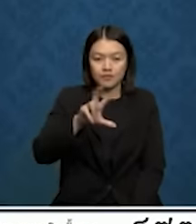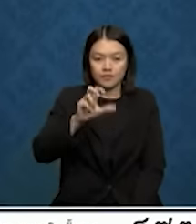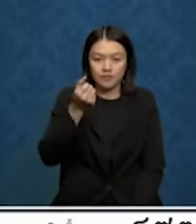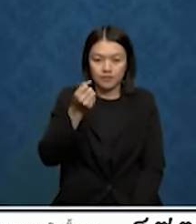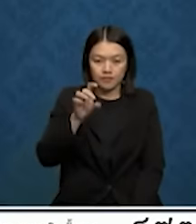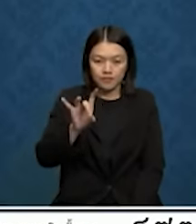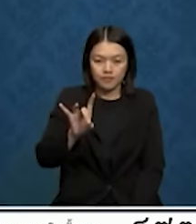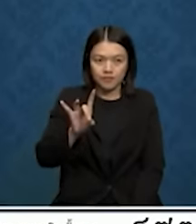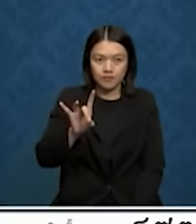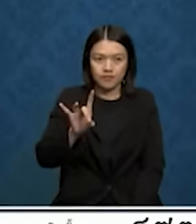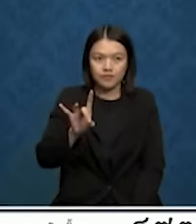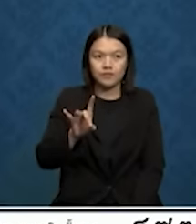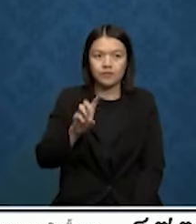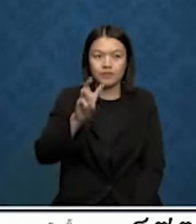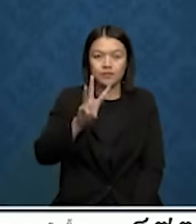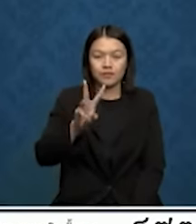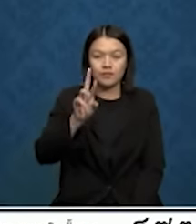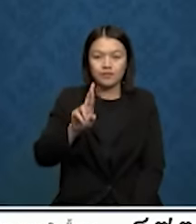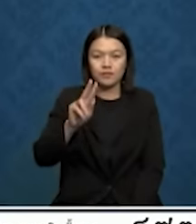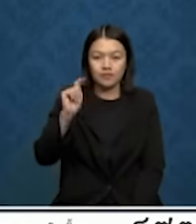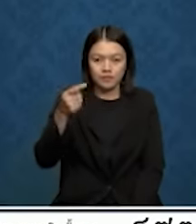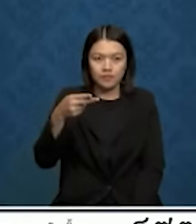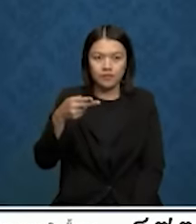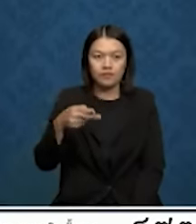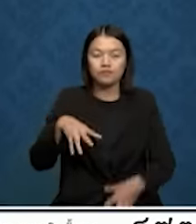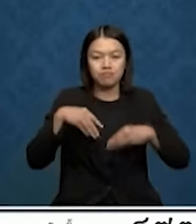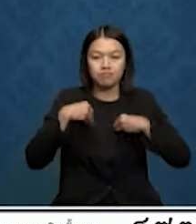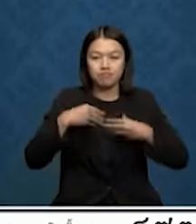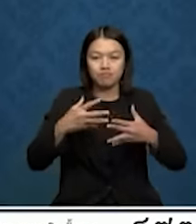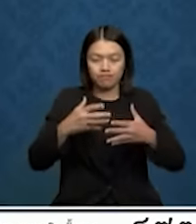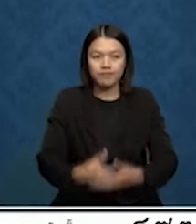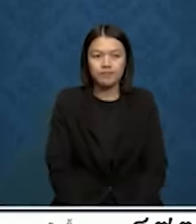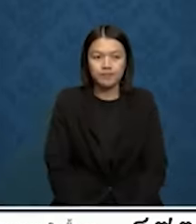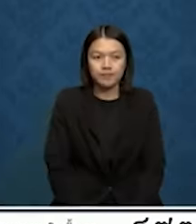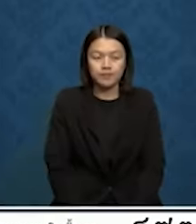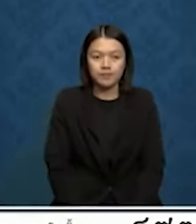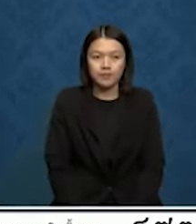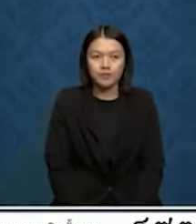318นายวรสสิริรักษ ์ไม่เห็นชอบครับ